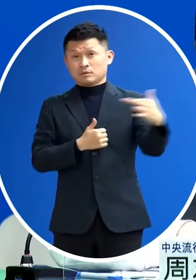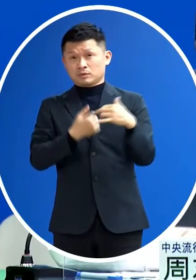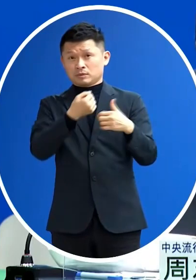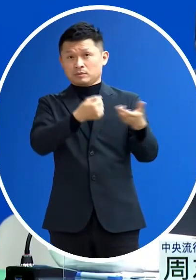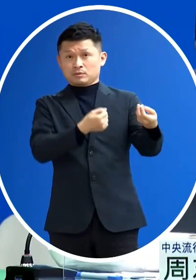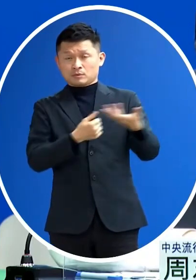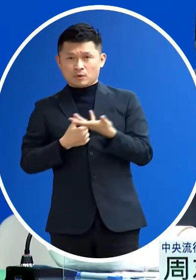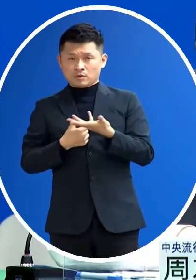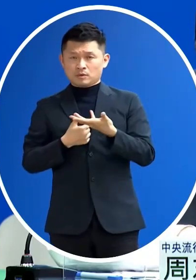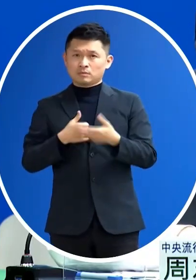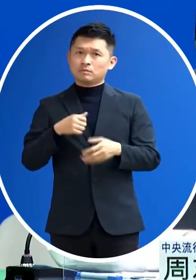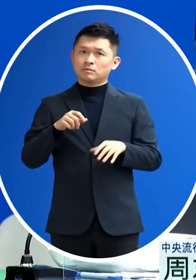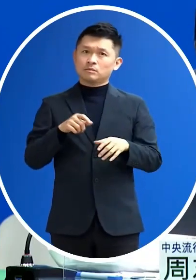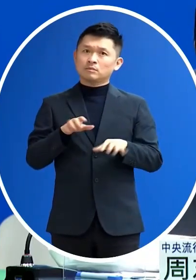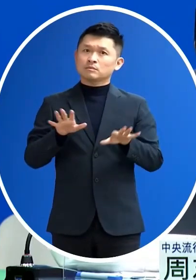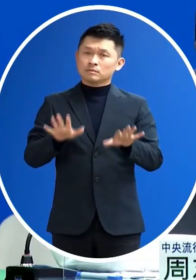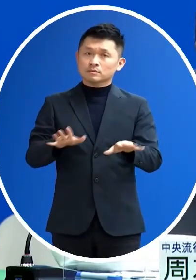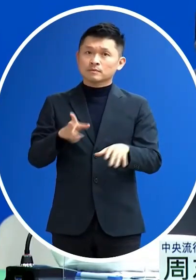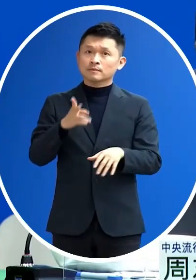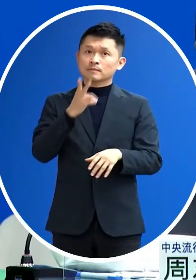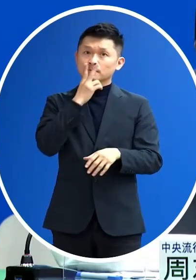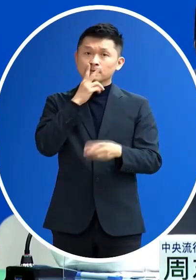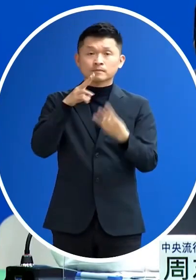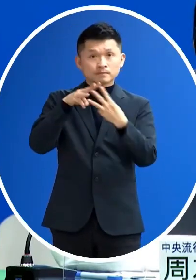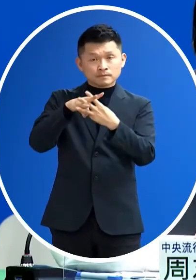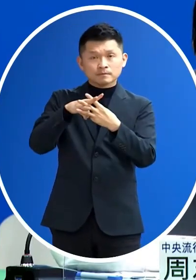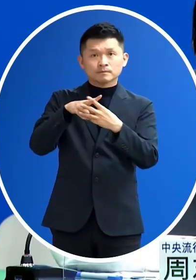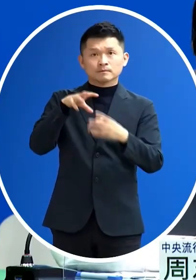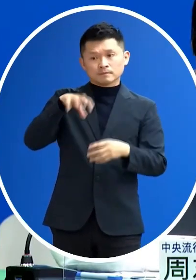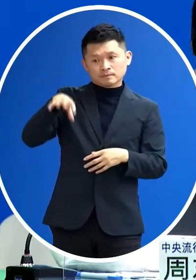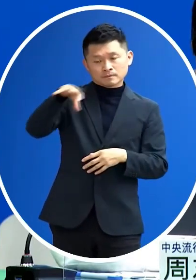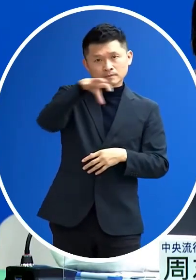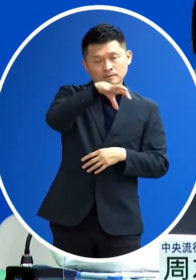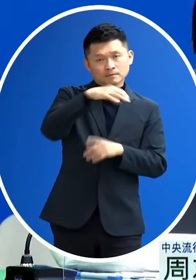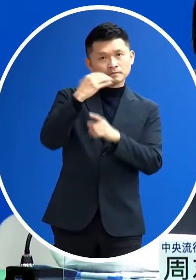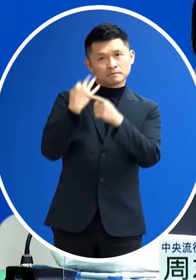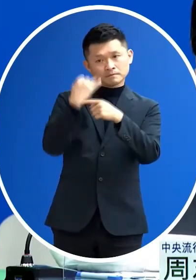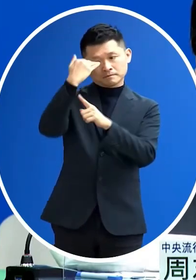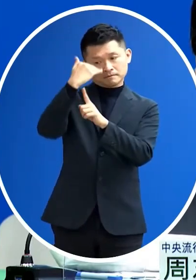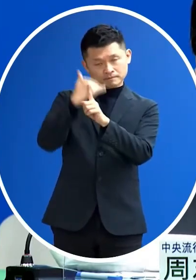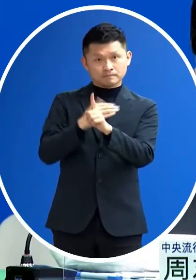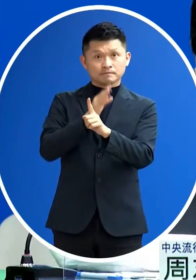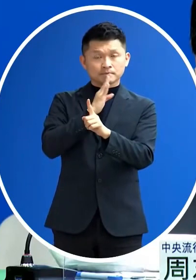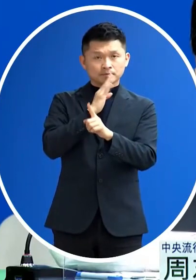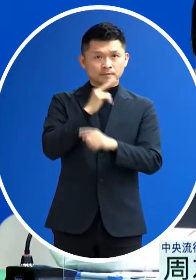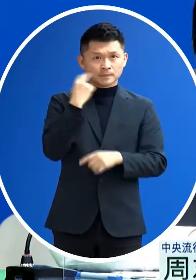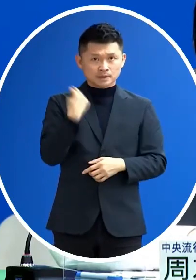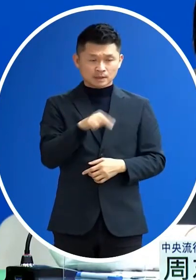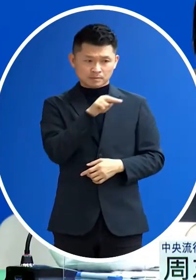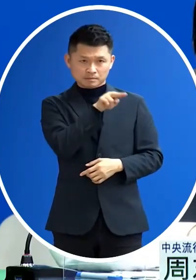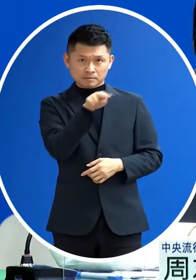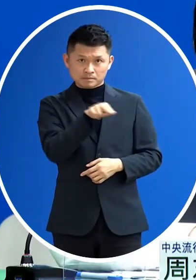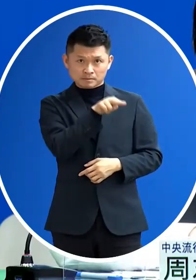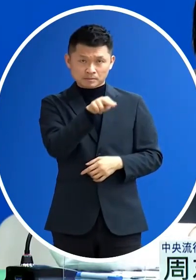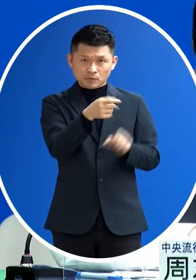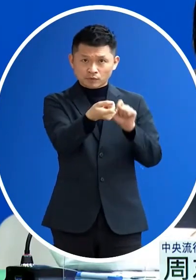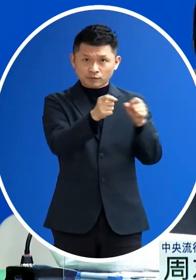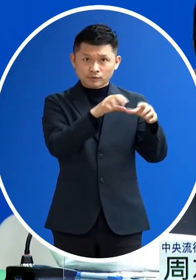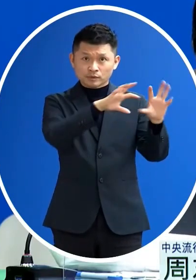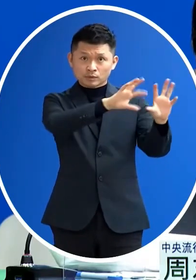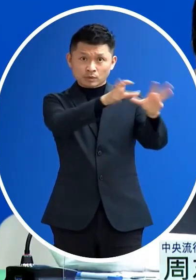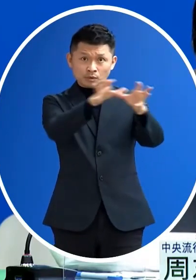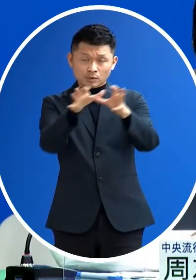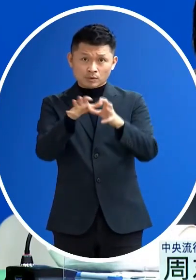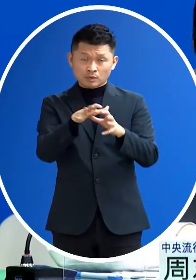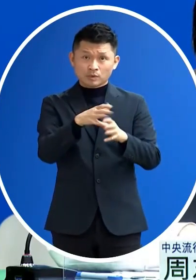险来讲在我们亚太地区都还算是偏低的、哦、那后续需要观察就是说它在当地国以及在邻近的国家是不是有